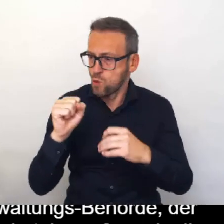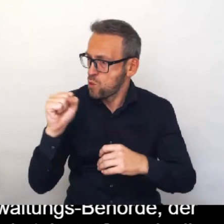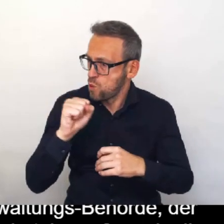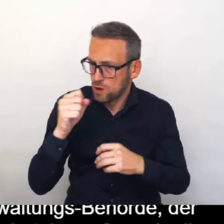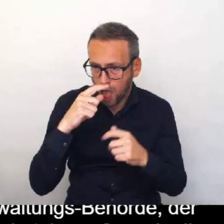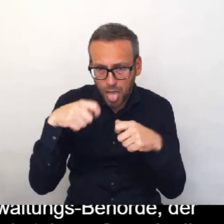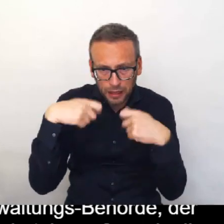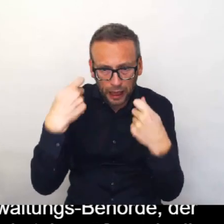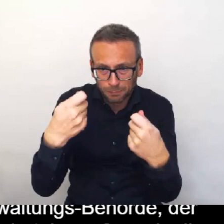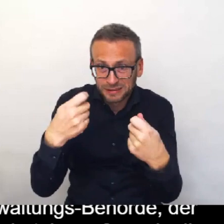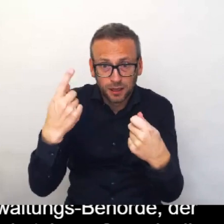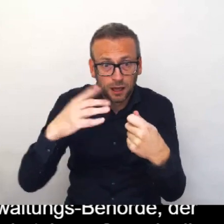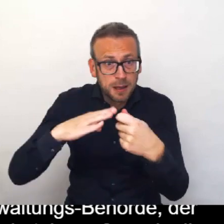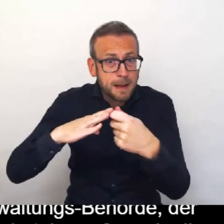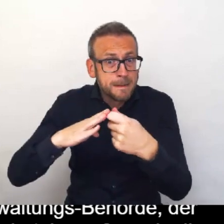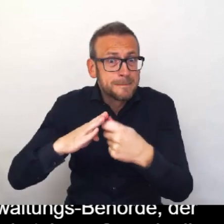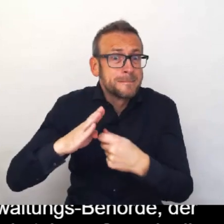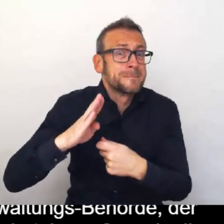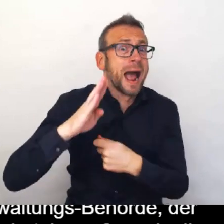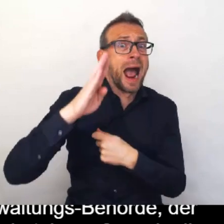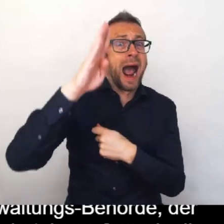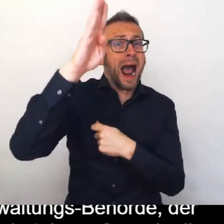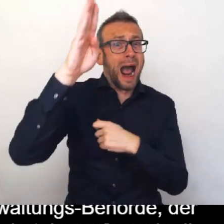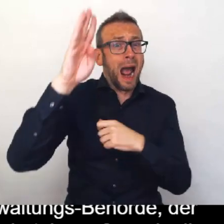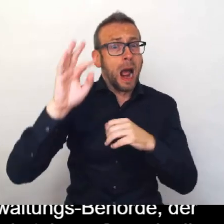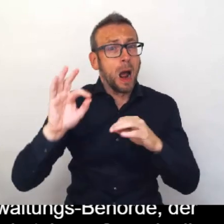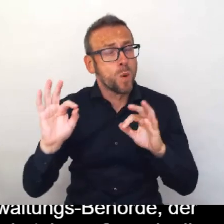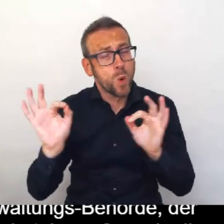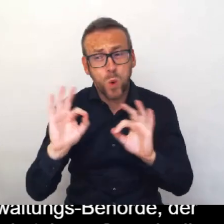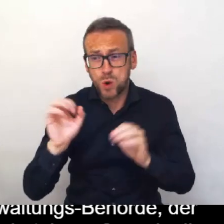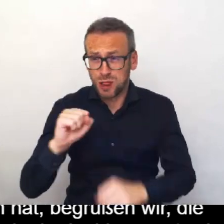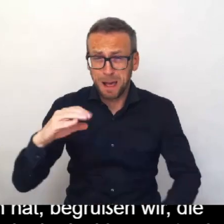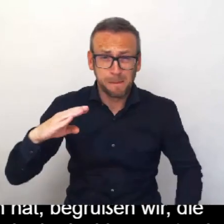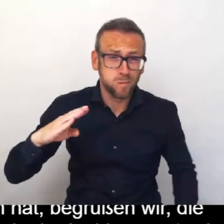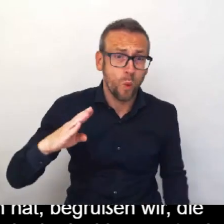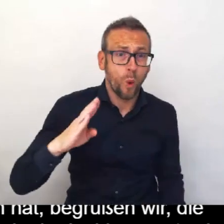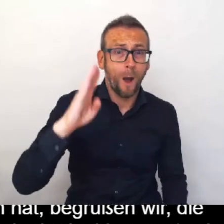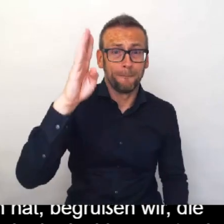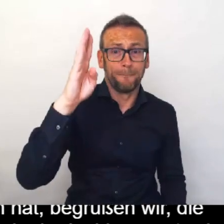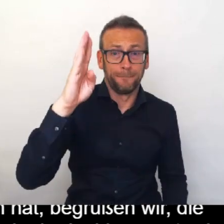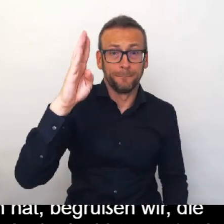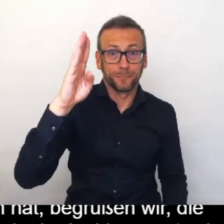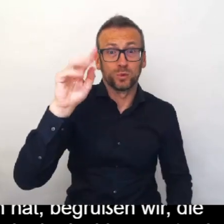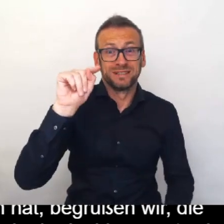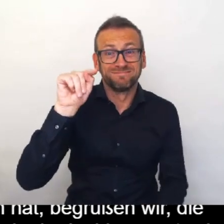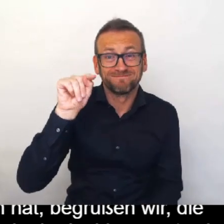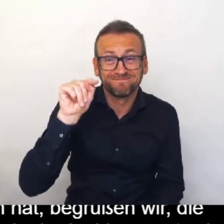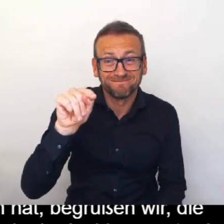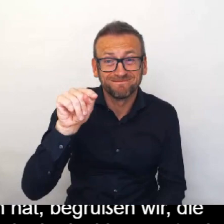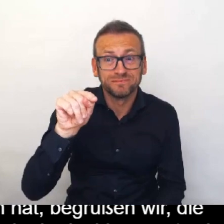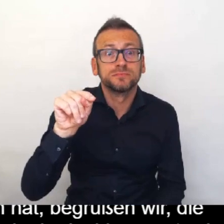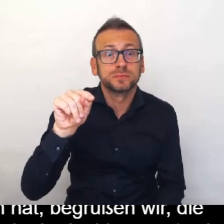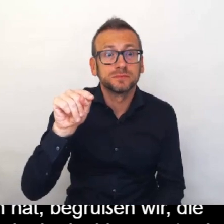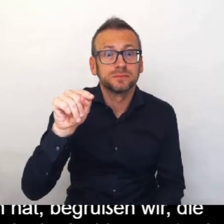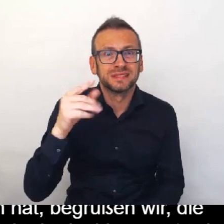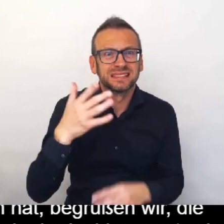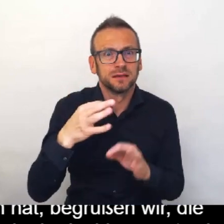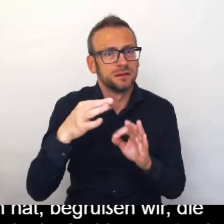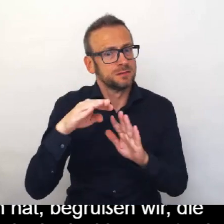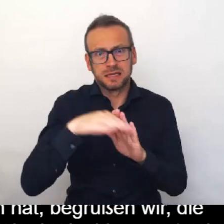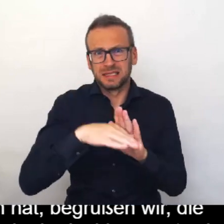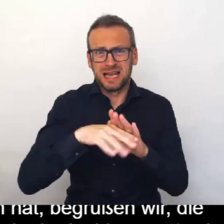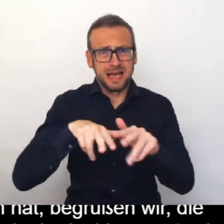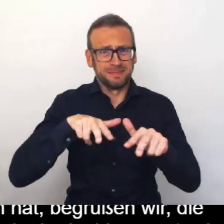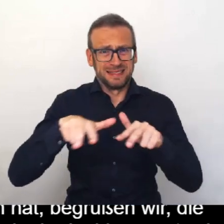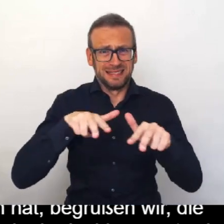Inzidenz auch wieder zu drücken, sprich dieses Infektionsgeschehen wieder deutlich zu verlangsamen. Das ist ja die Logik, hinter dem allen